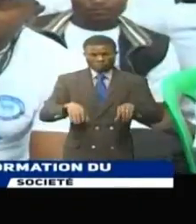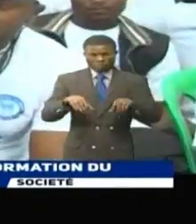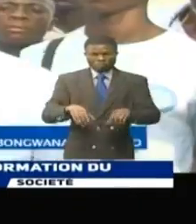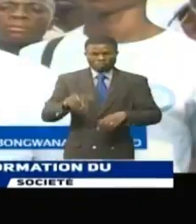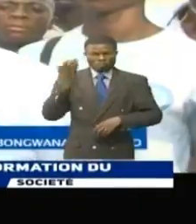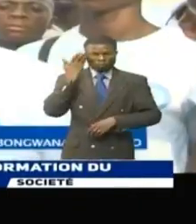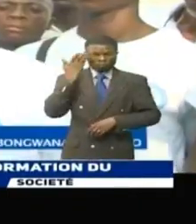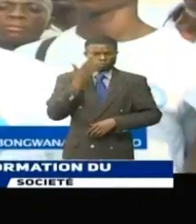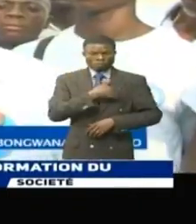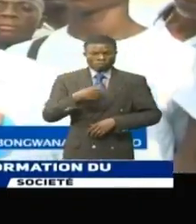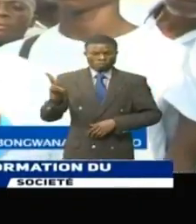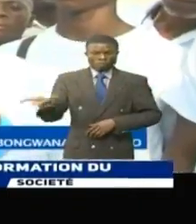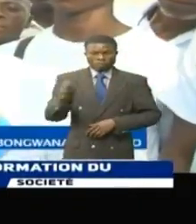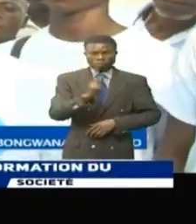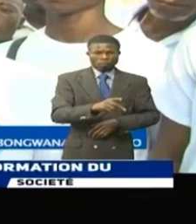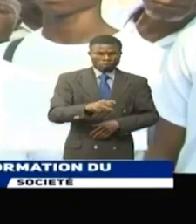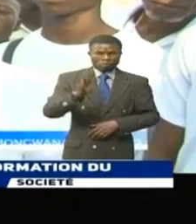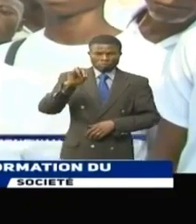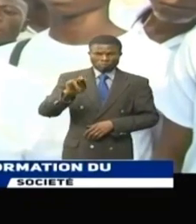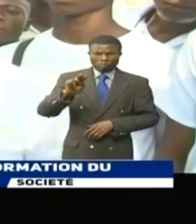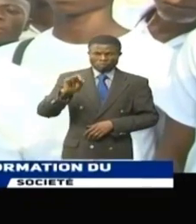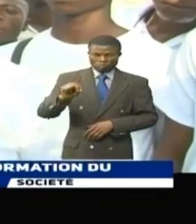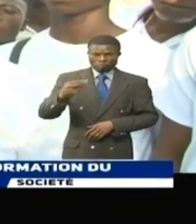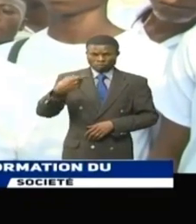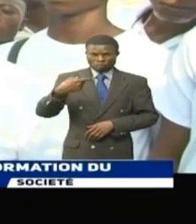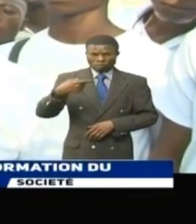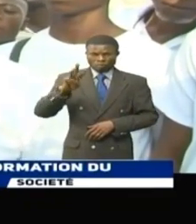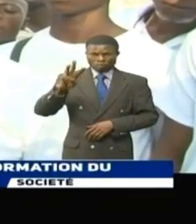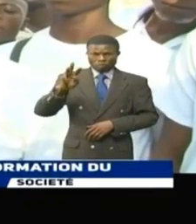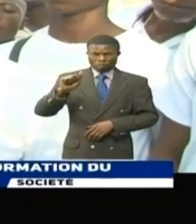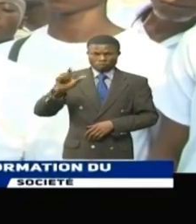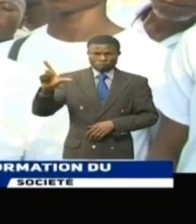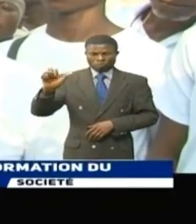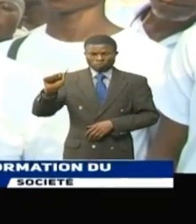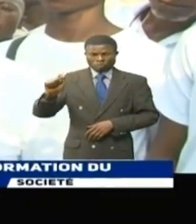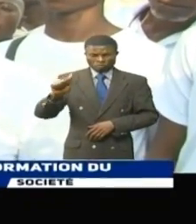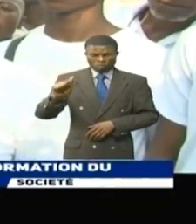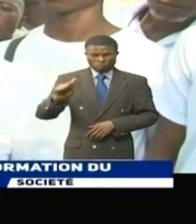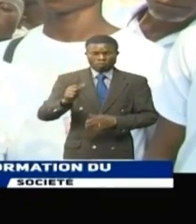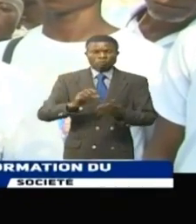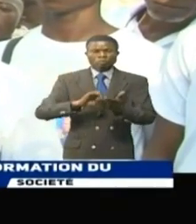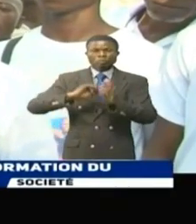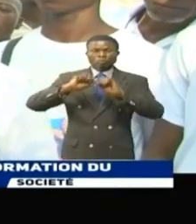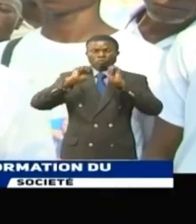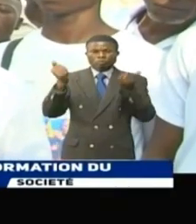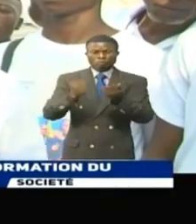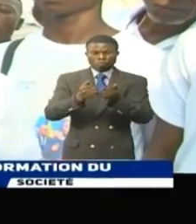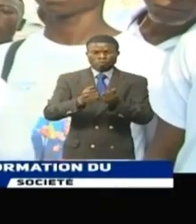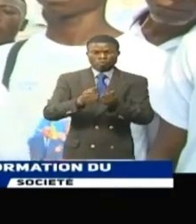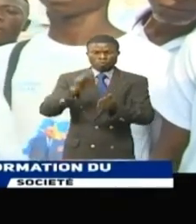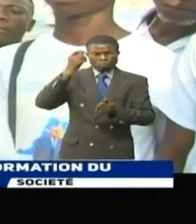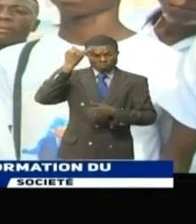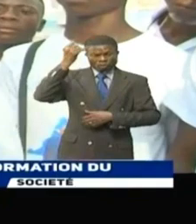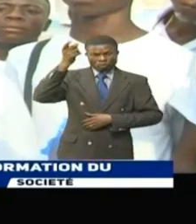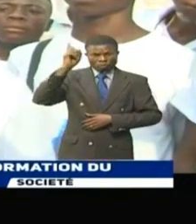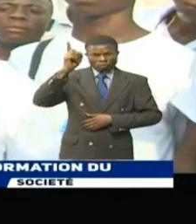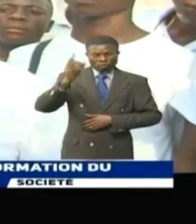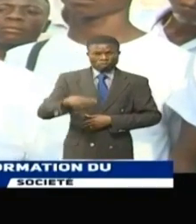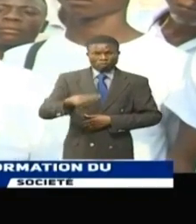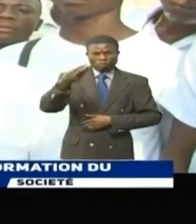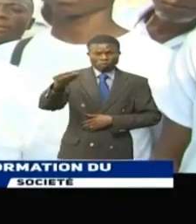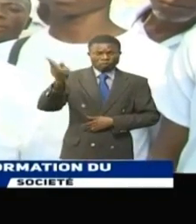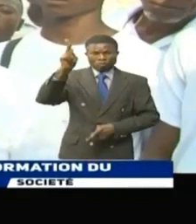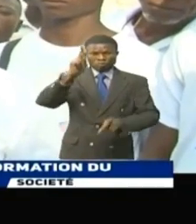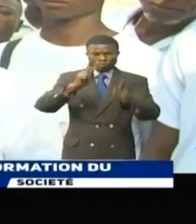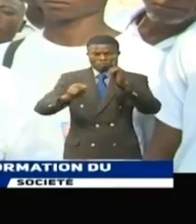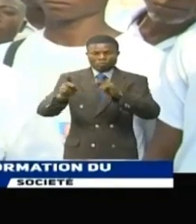Nguala Malemba. Cette association citoyenne vise à pouvoir transmettre à la population,